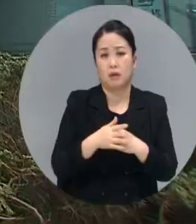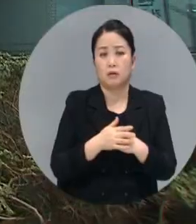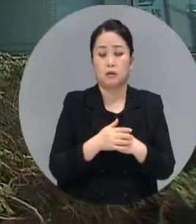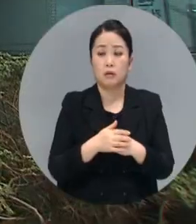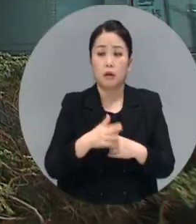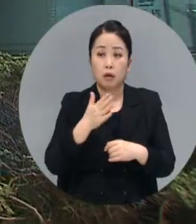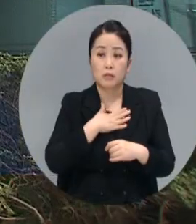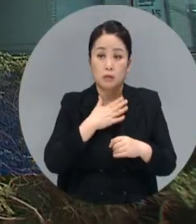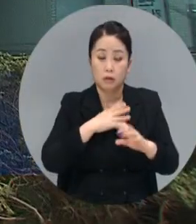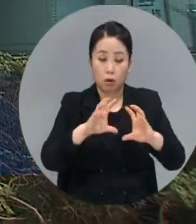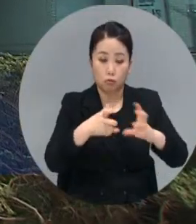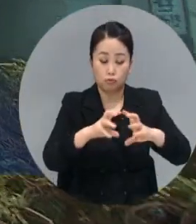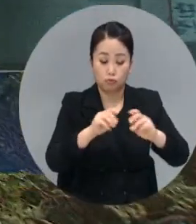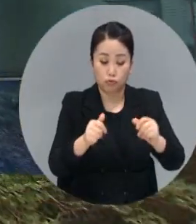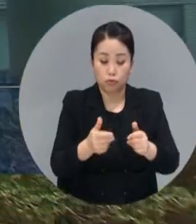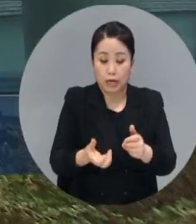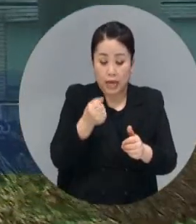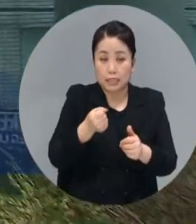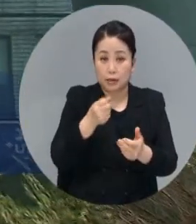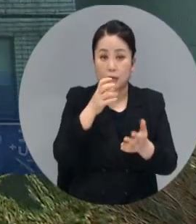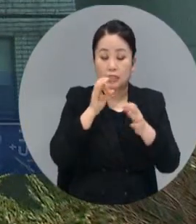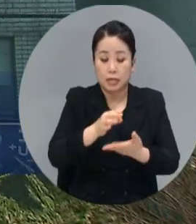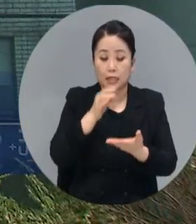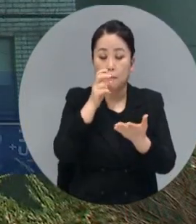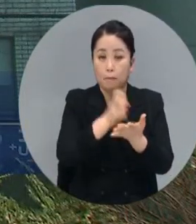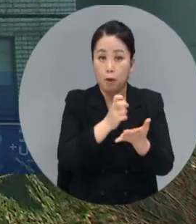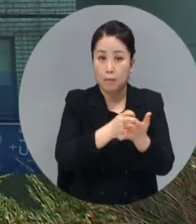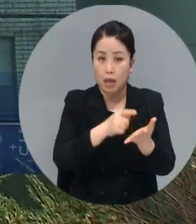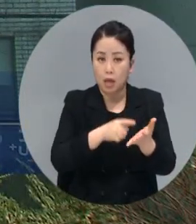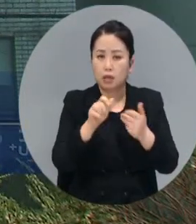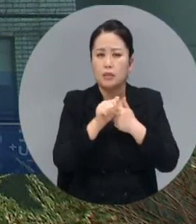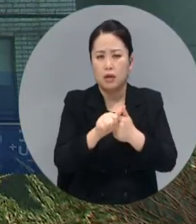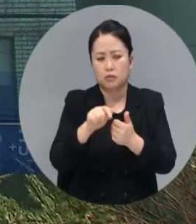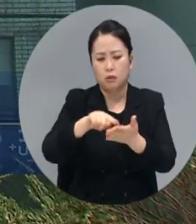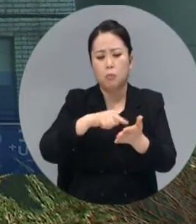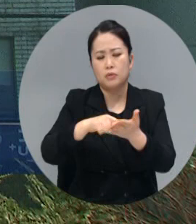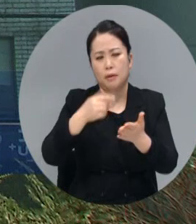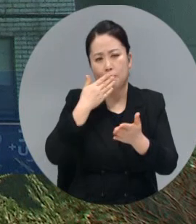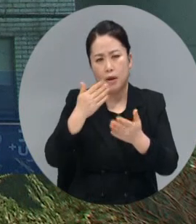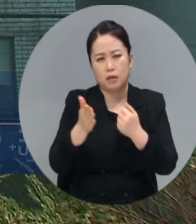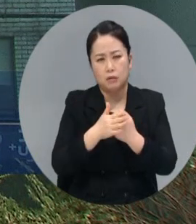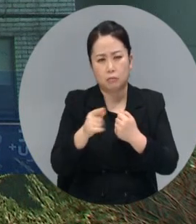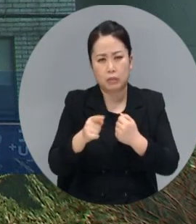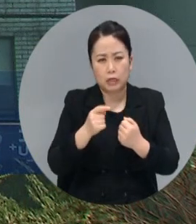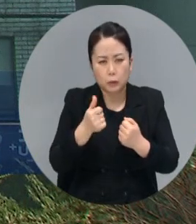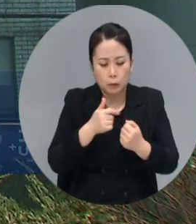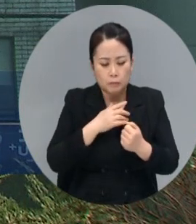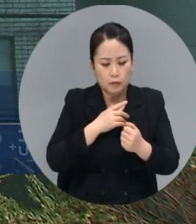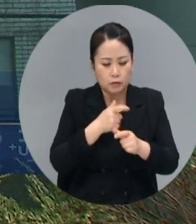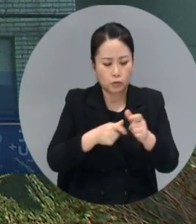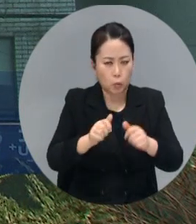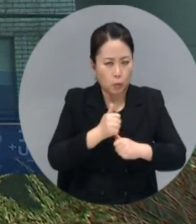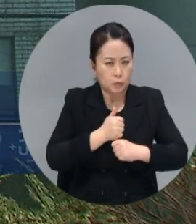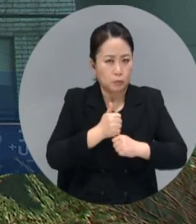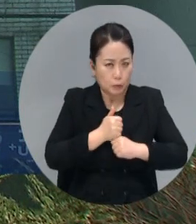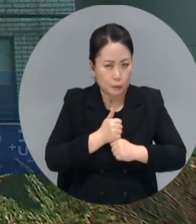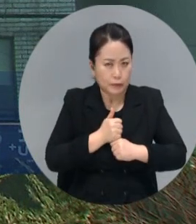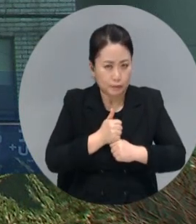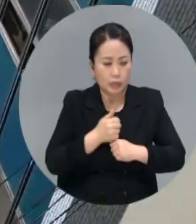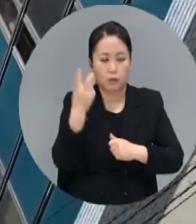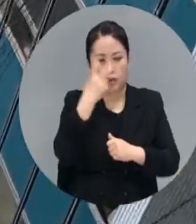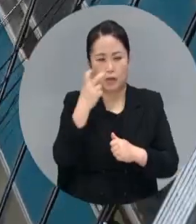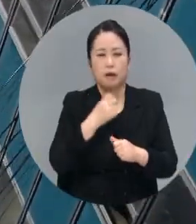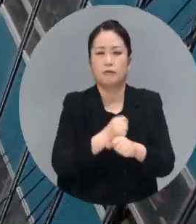저희가 공시재산법에 따라가지고 보상을 해야 할 수도 있기 때문에 그래서 일단 저희는 약간 신중하게 관리를 했던 것